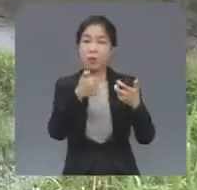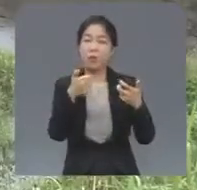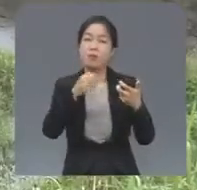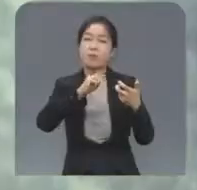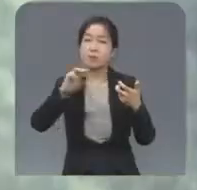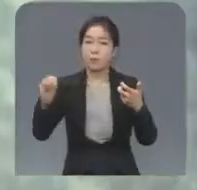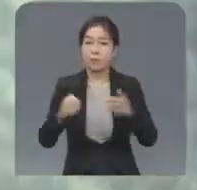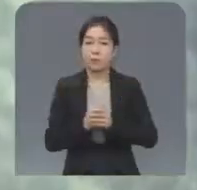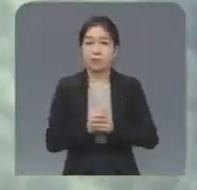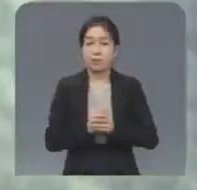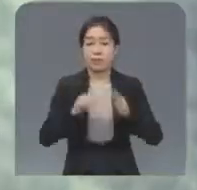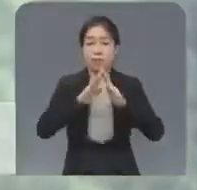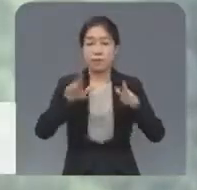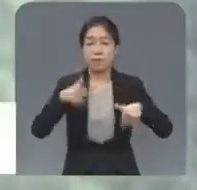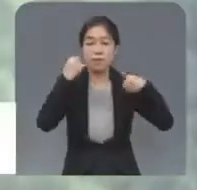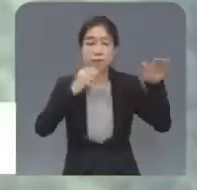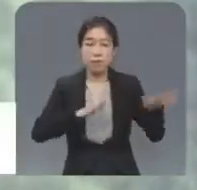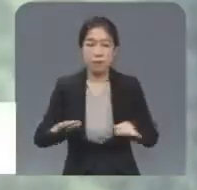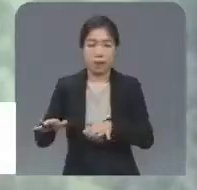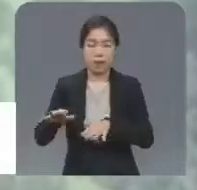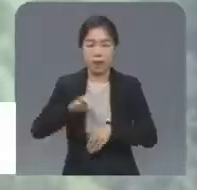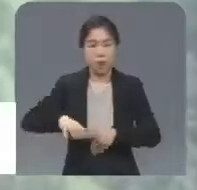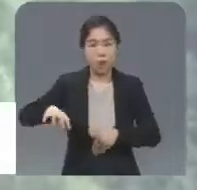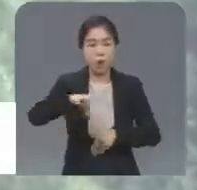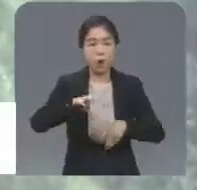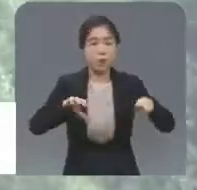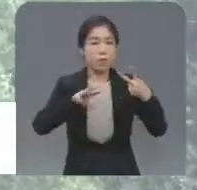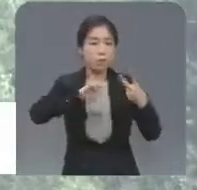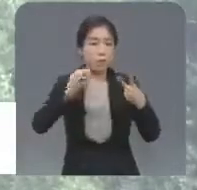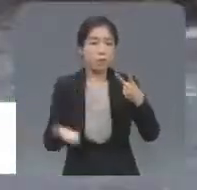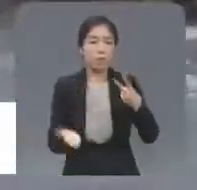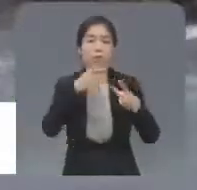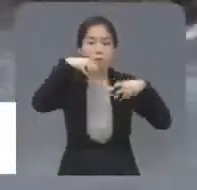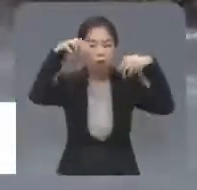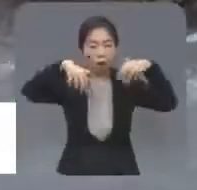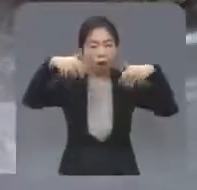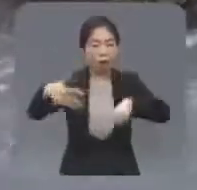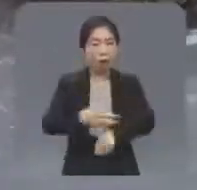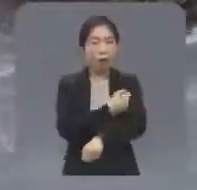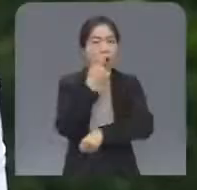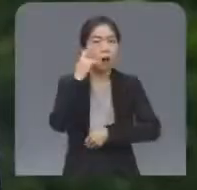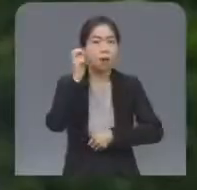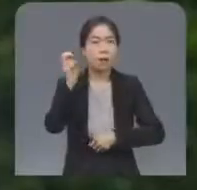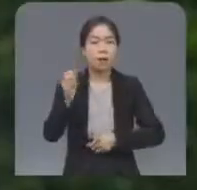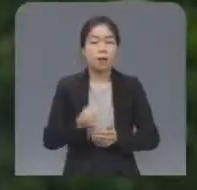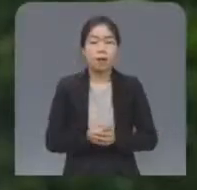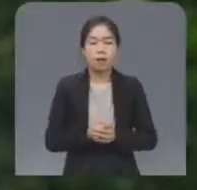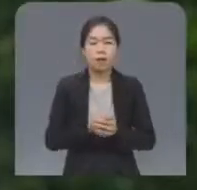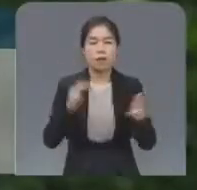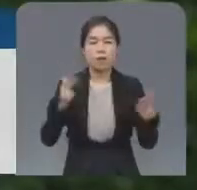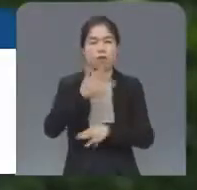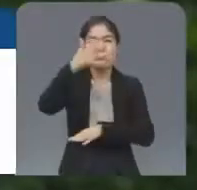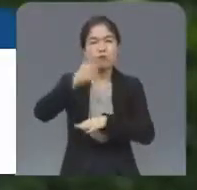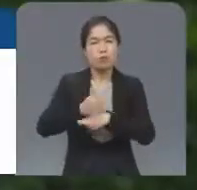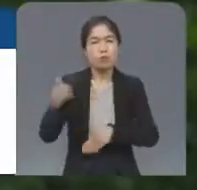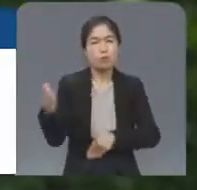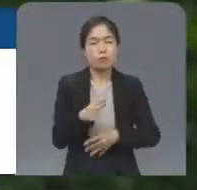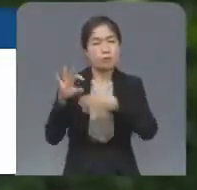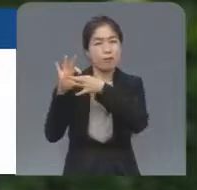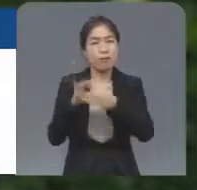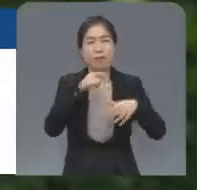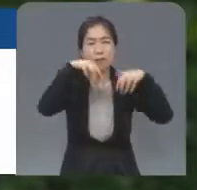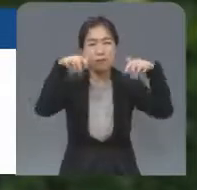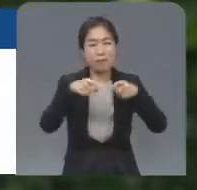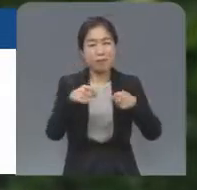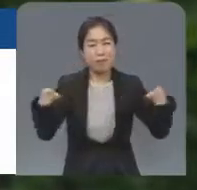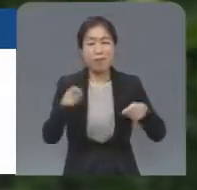150mm. 전남 해안 등 많은 곳은 200mm 이상의 비가 쏟아질 것으로 보입니다. 주말부터 계속 장마라고 해서